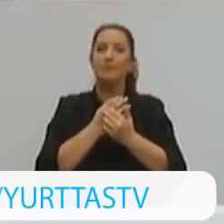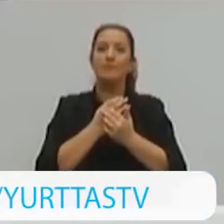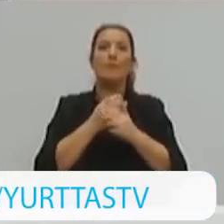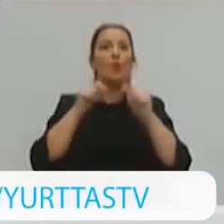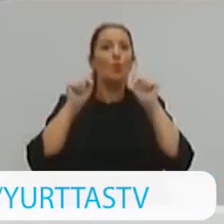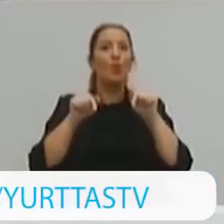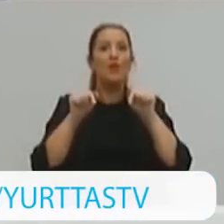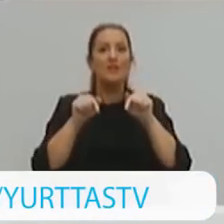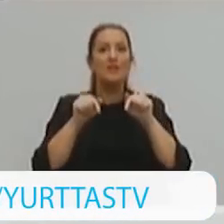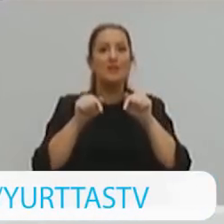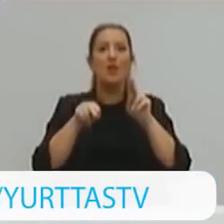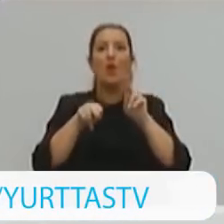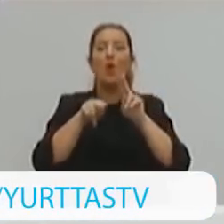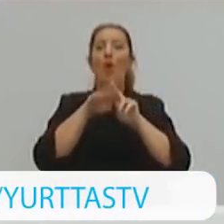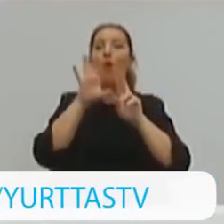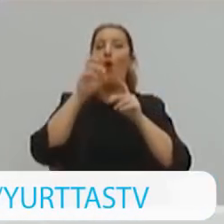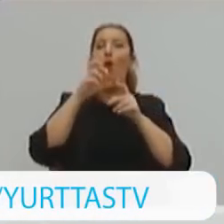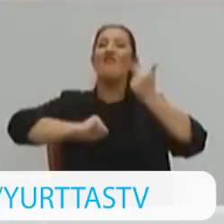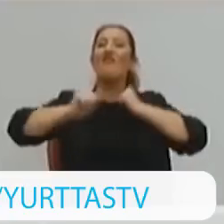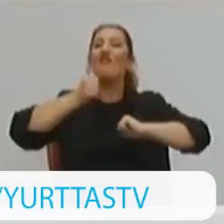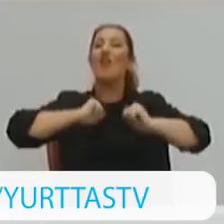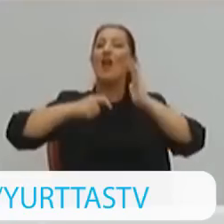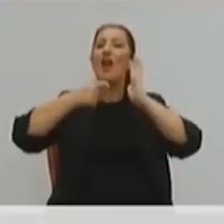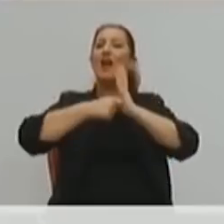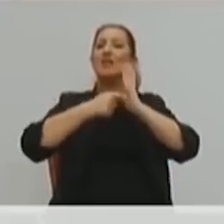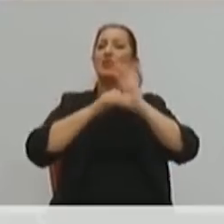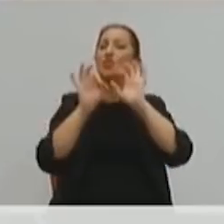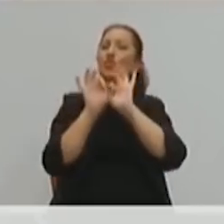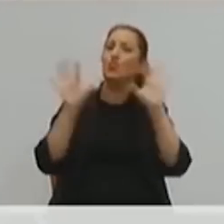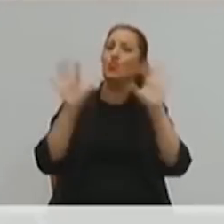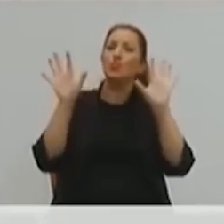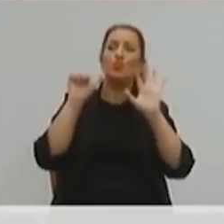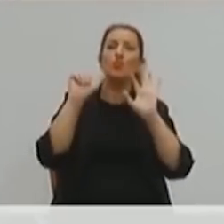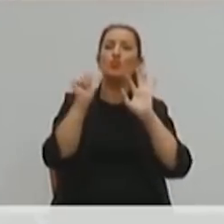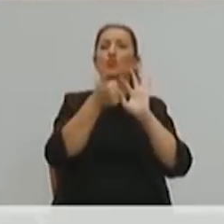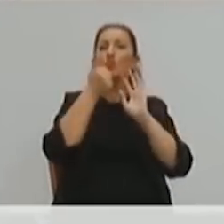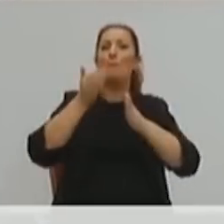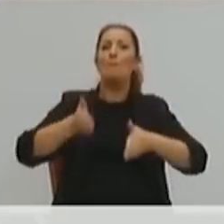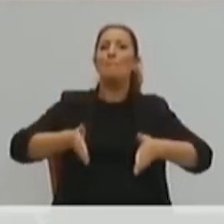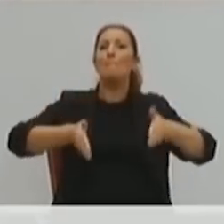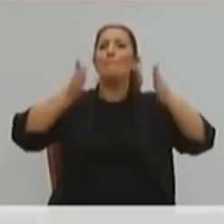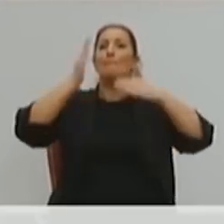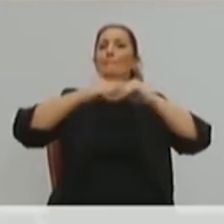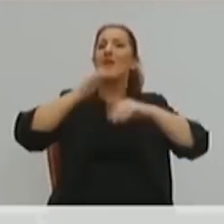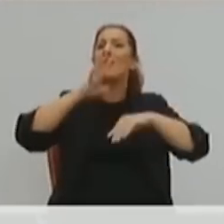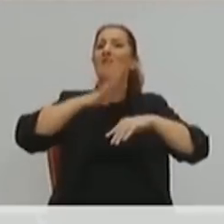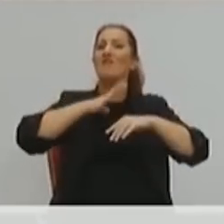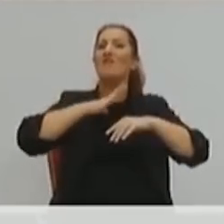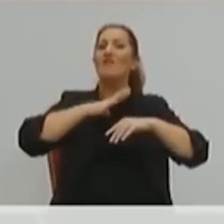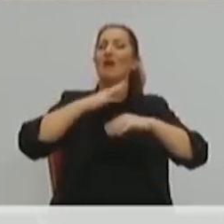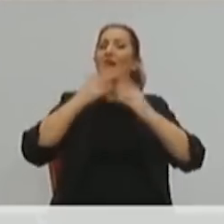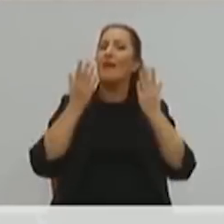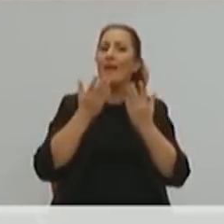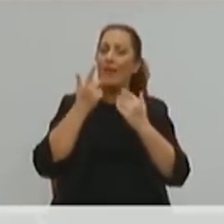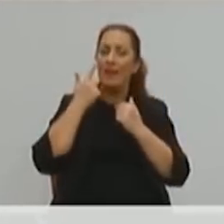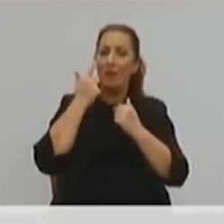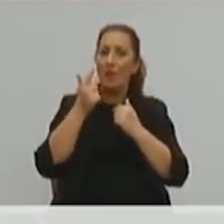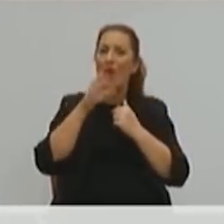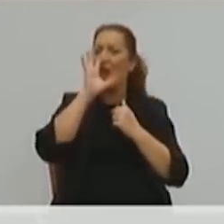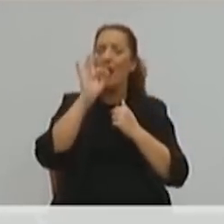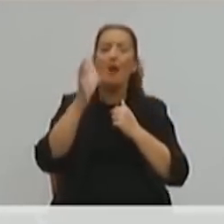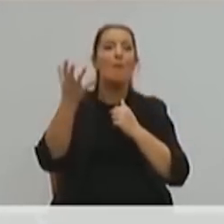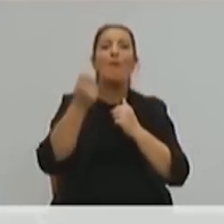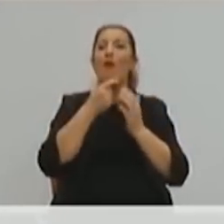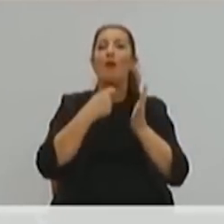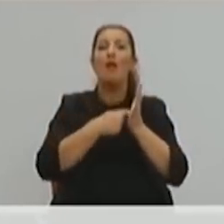Burası Coro Florya isimli lüks binaların olduğu yer. Burası neydi? Donat alanındaydı. Kim aldı